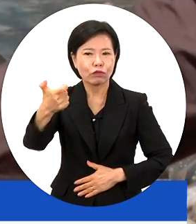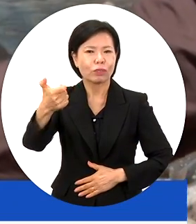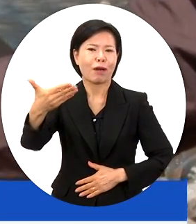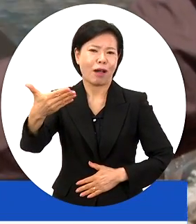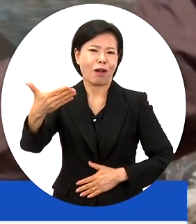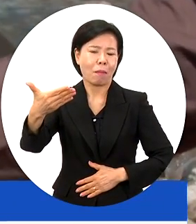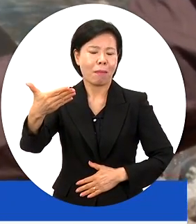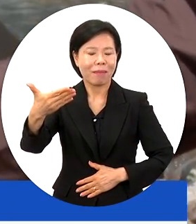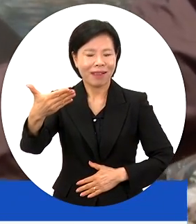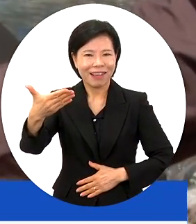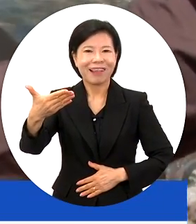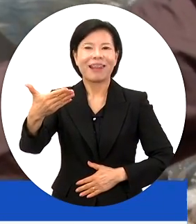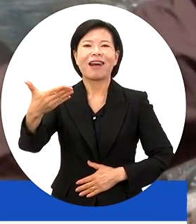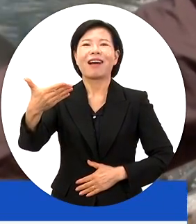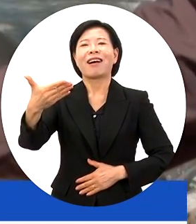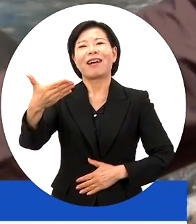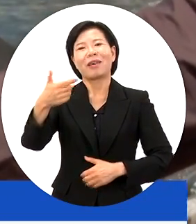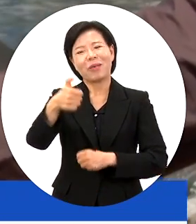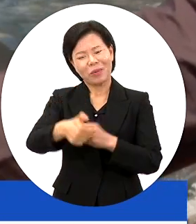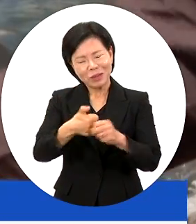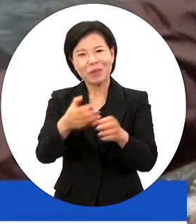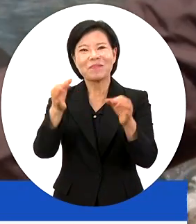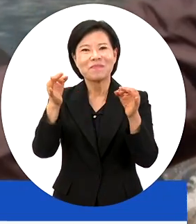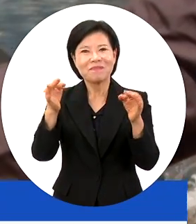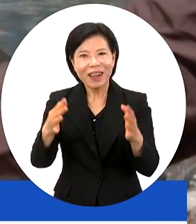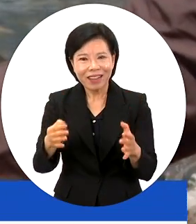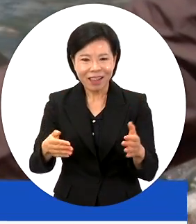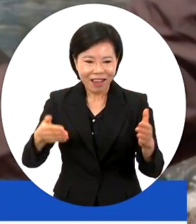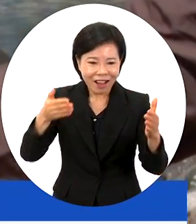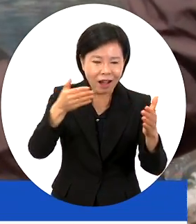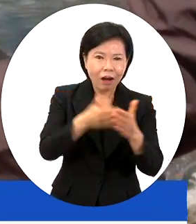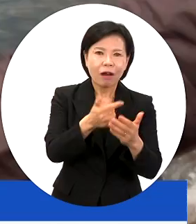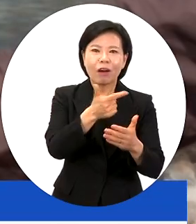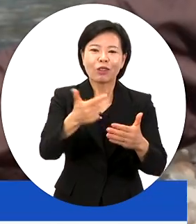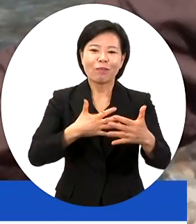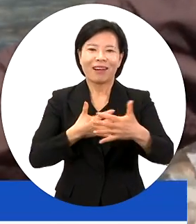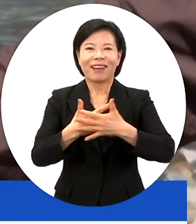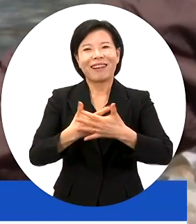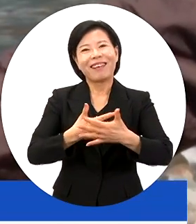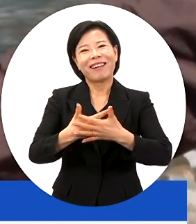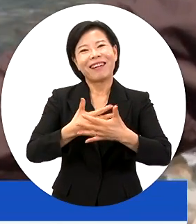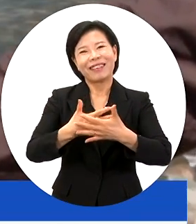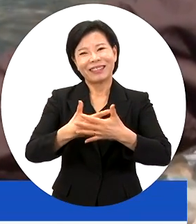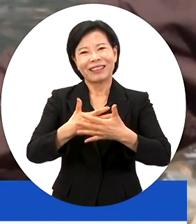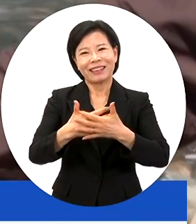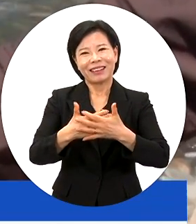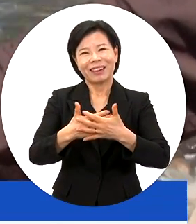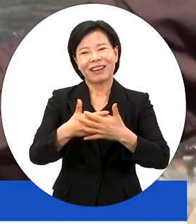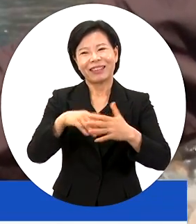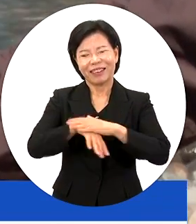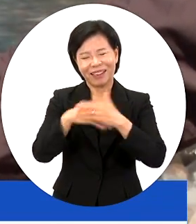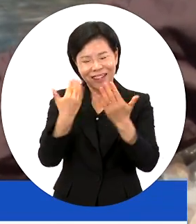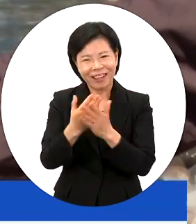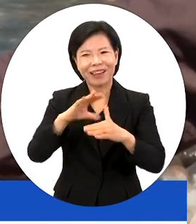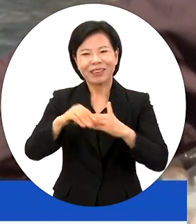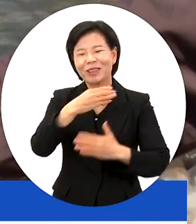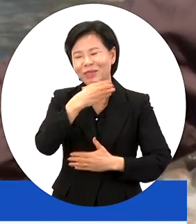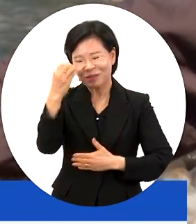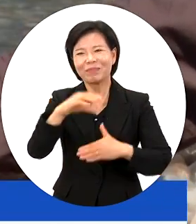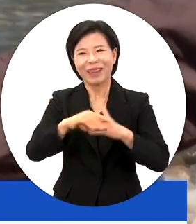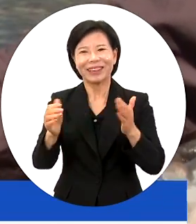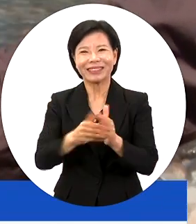지금 69이니까 딱 50년 만에 오니까 너무 마음이 설렜던 게 제 숙제를